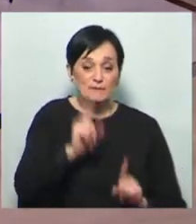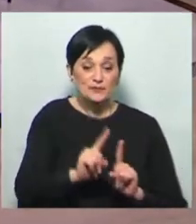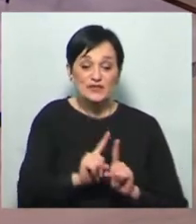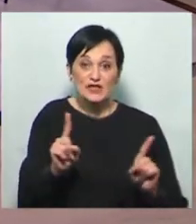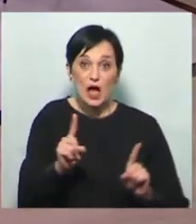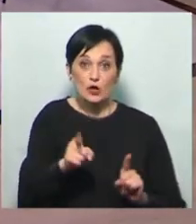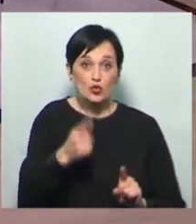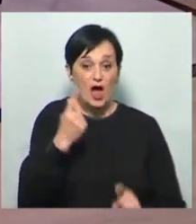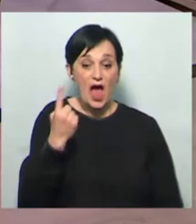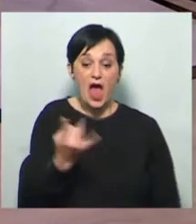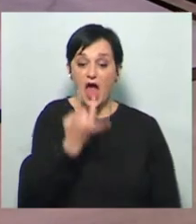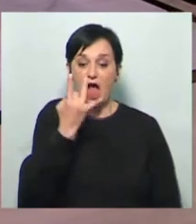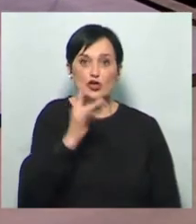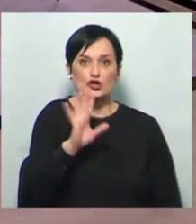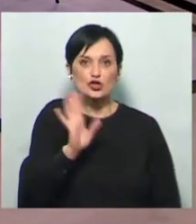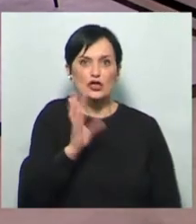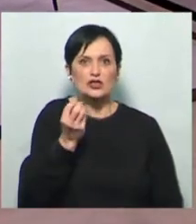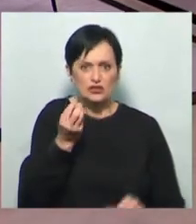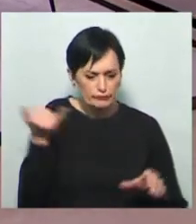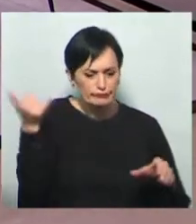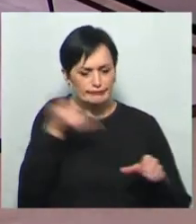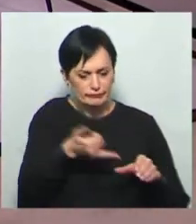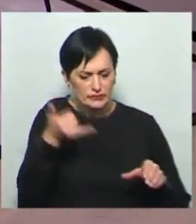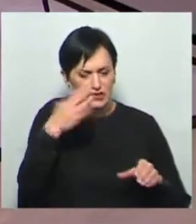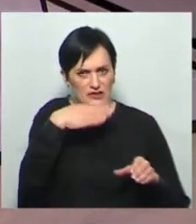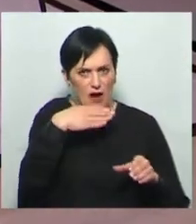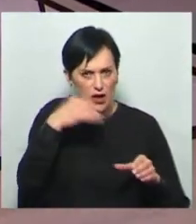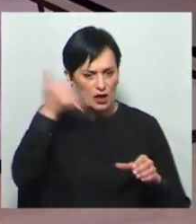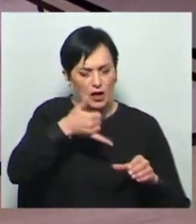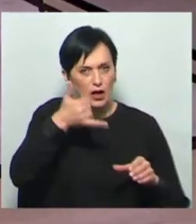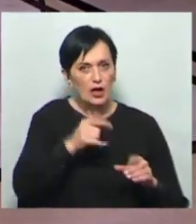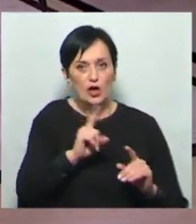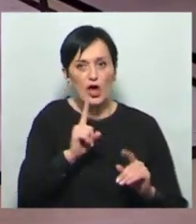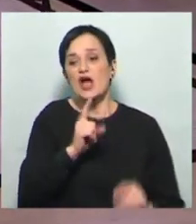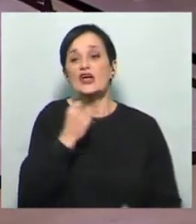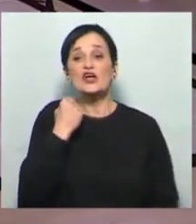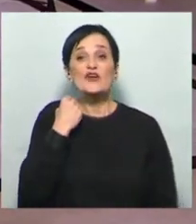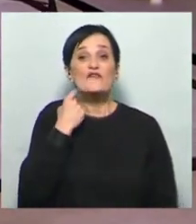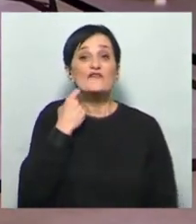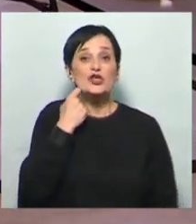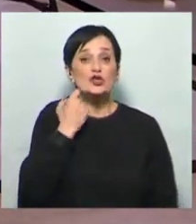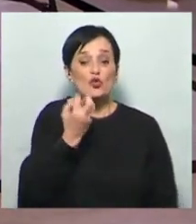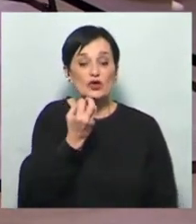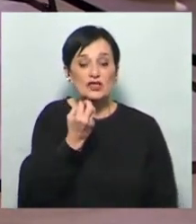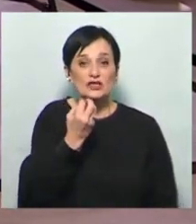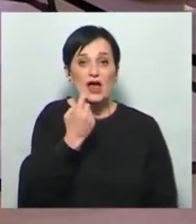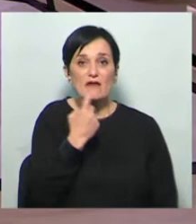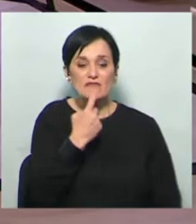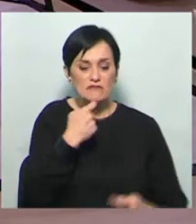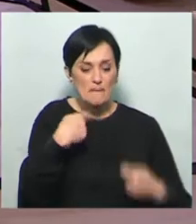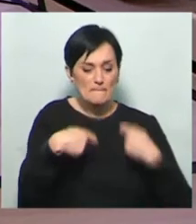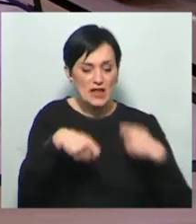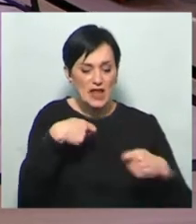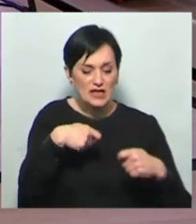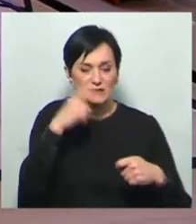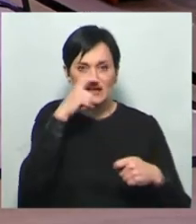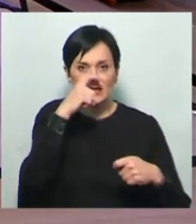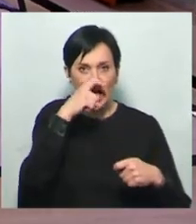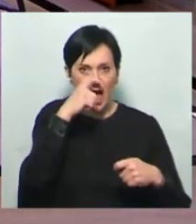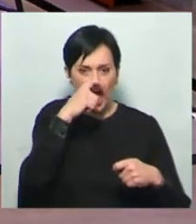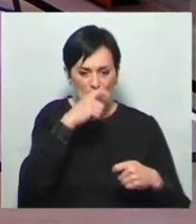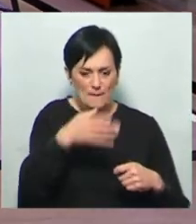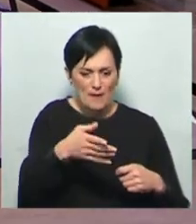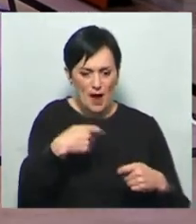თუ ის ერთჯერადად კი არ გამოვიყენით, არამედ კიდევ მასში ჩავასხით. აღარაფერს ვამბობ, ღვინოს რომ ვინახავთ პლასტმასში და ტყემალს რომ ვინახავთ პლასტმასში,